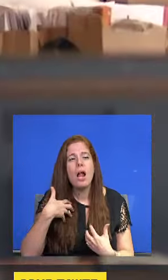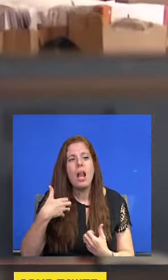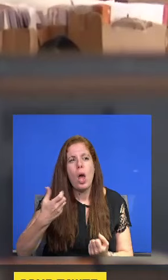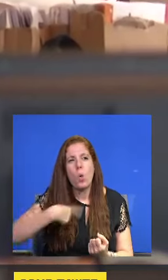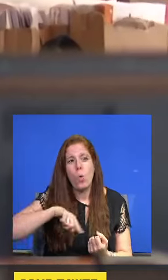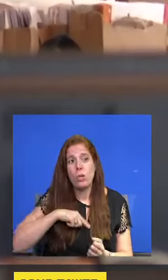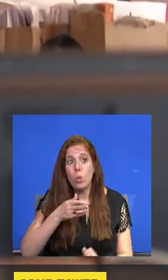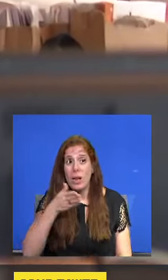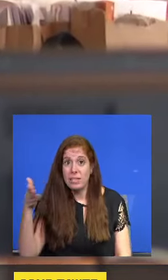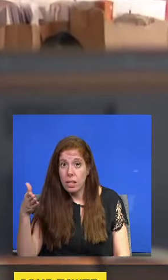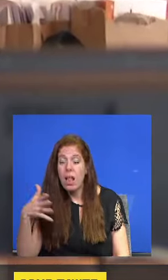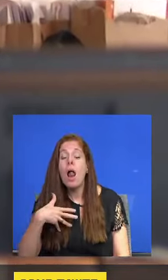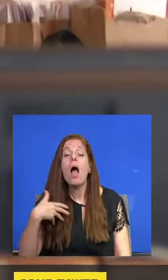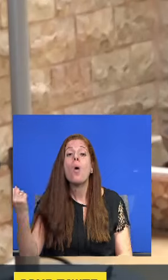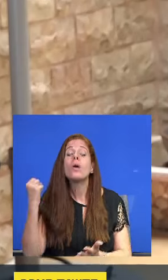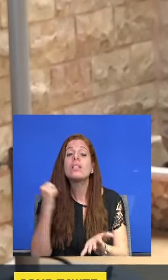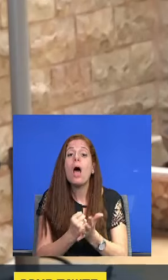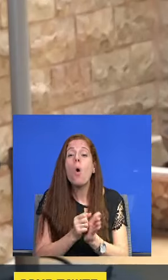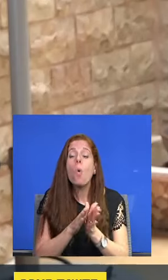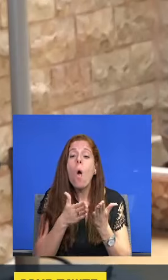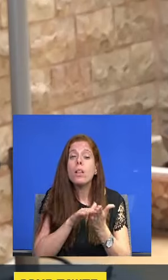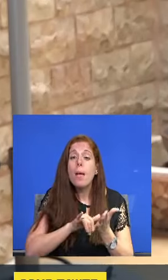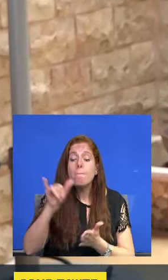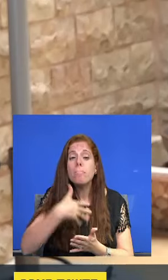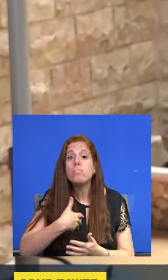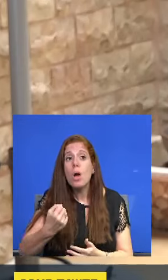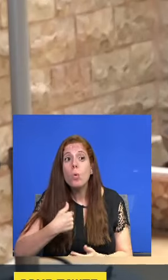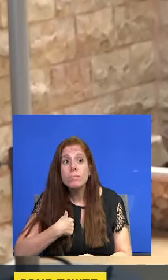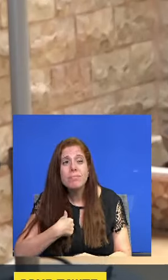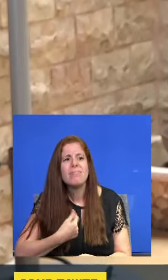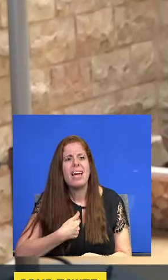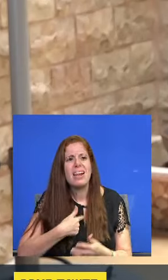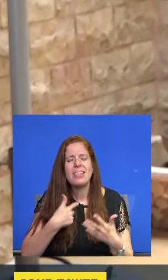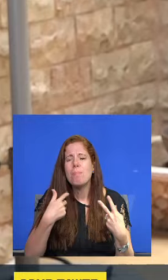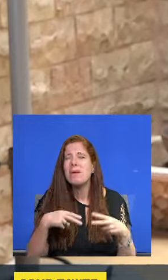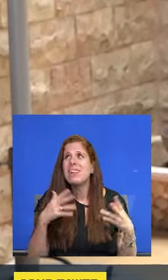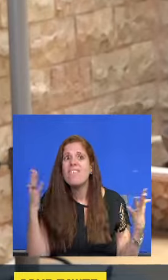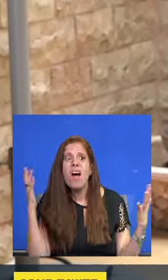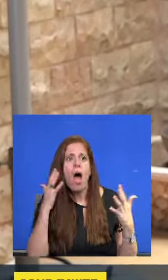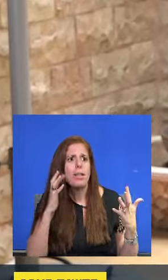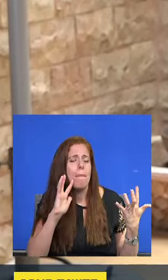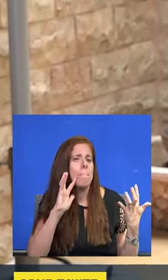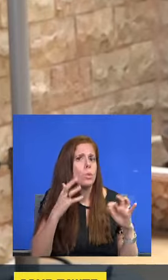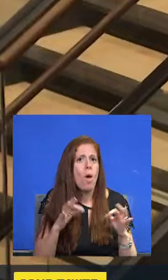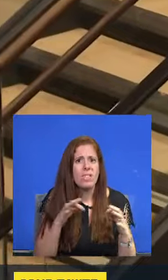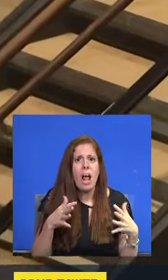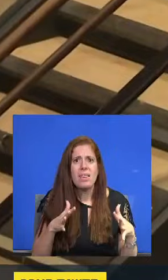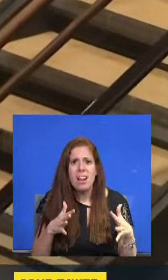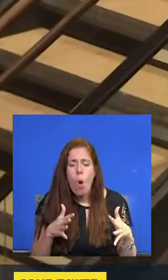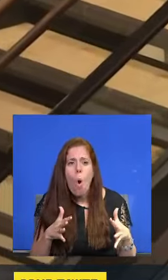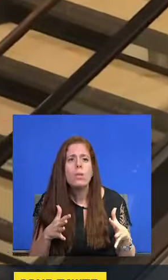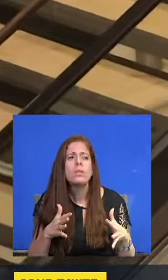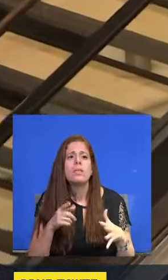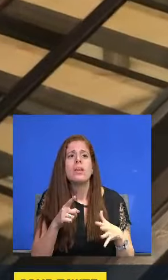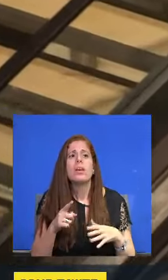לצד, לקחו מאיתנו את הדרכונים. אני הייתי בתקף חרדה מטורף, התחלתי לרעוד,